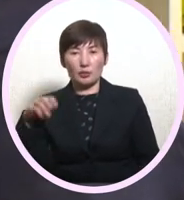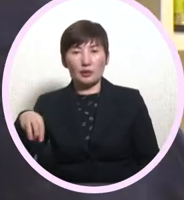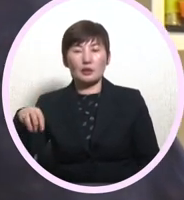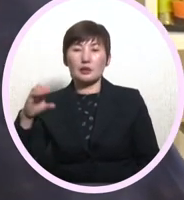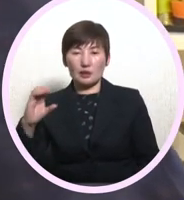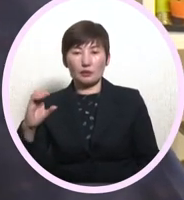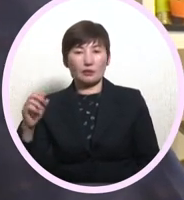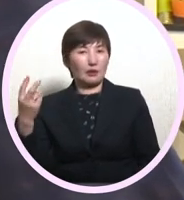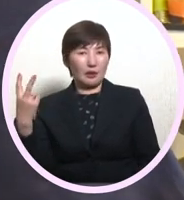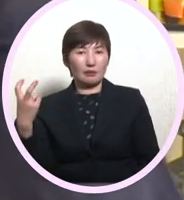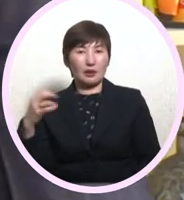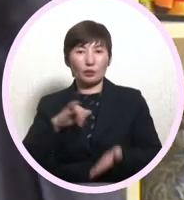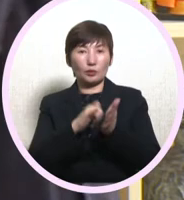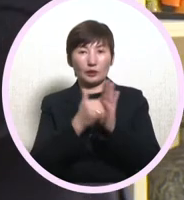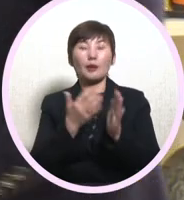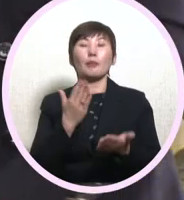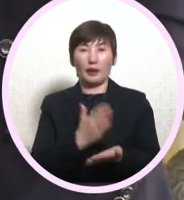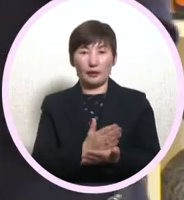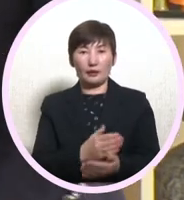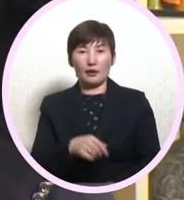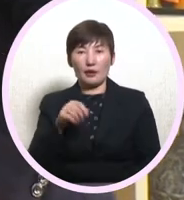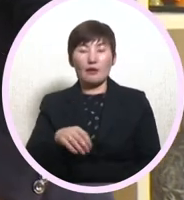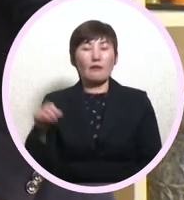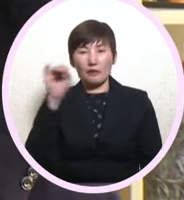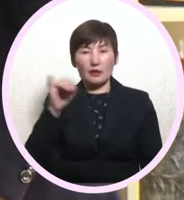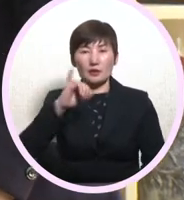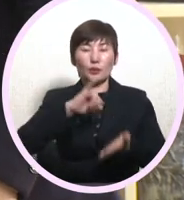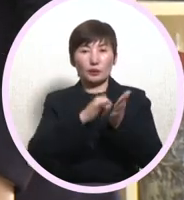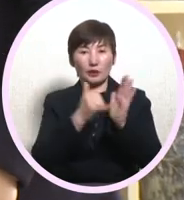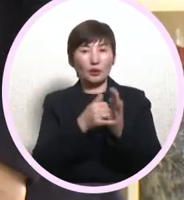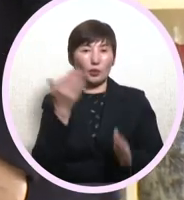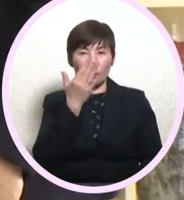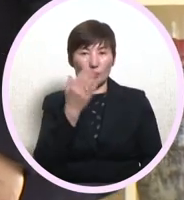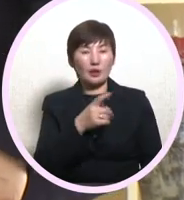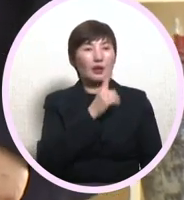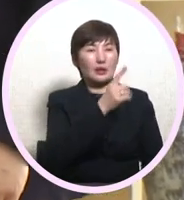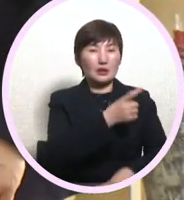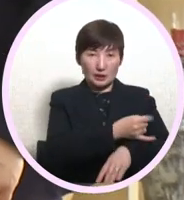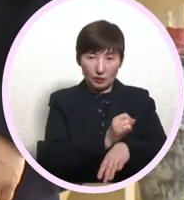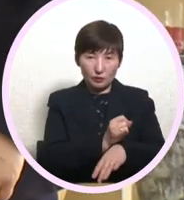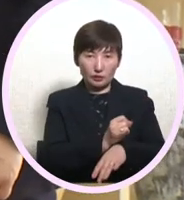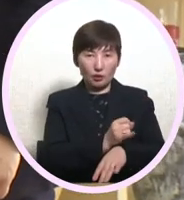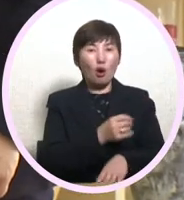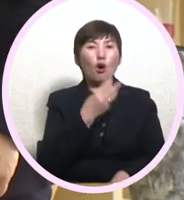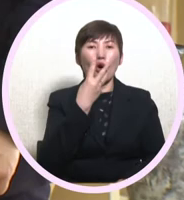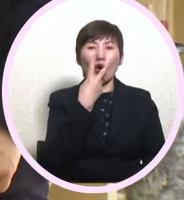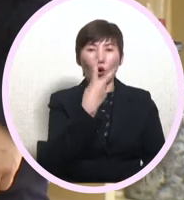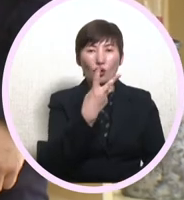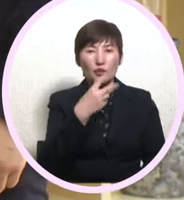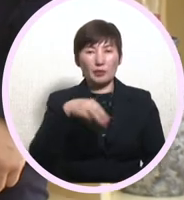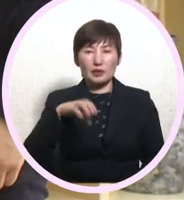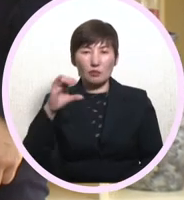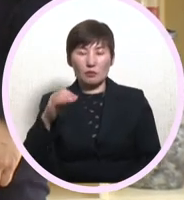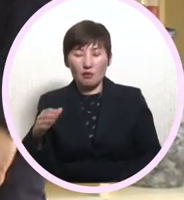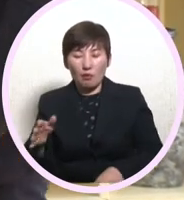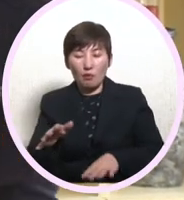мс квадрат хурдтай гарч ирнэ. За үүнийг петк утгаар унших юм бол 1 секундэд 2 мс-ээр хурдаа яг багасч